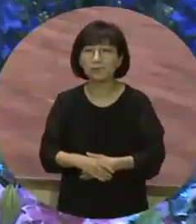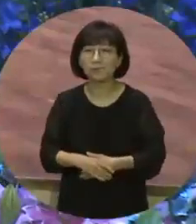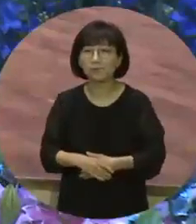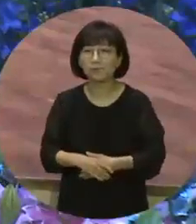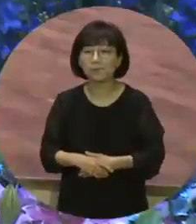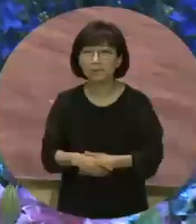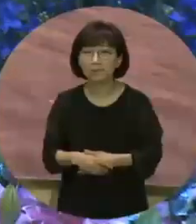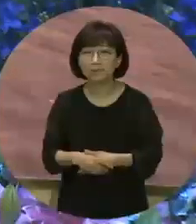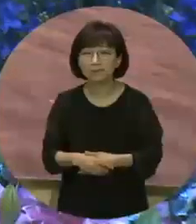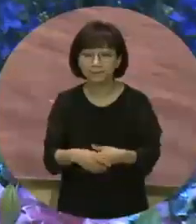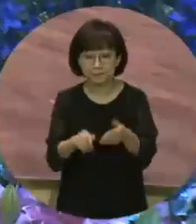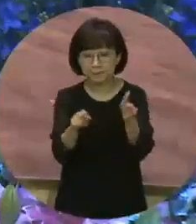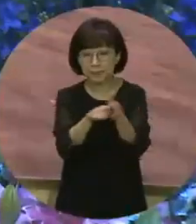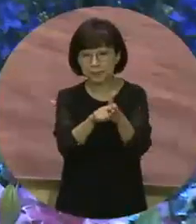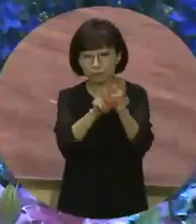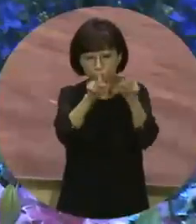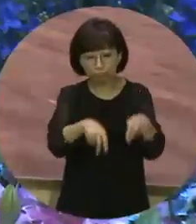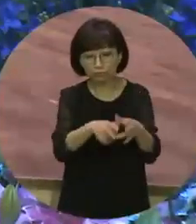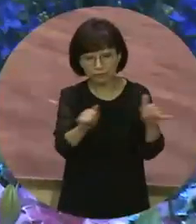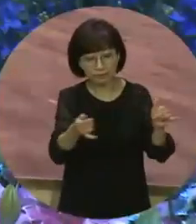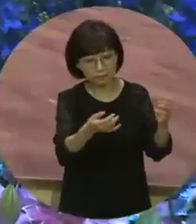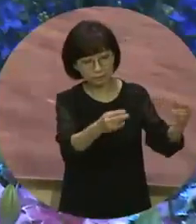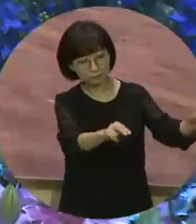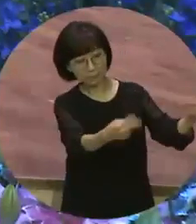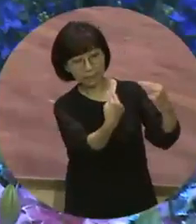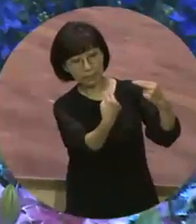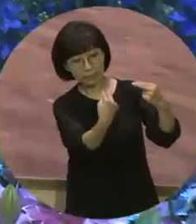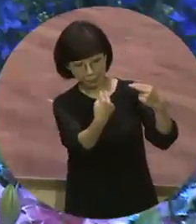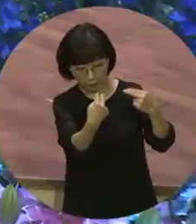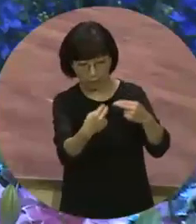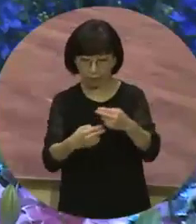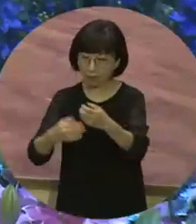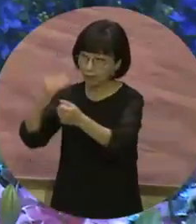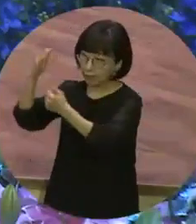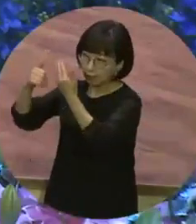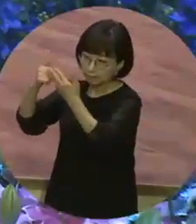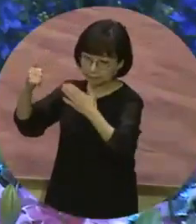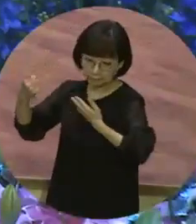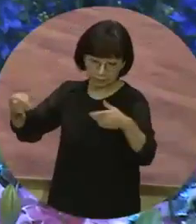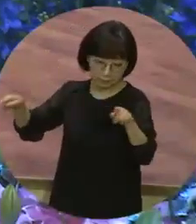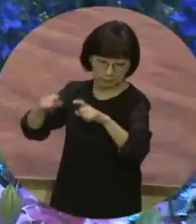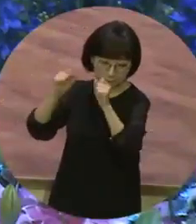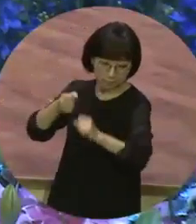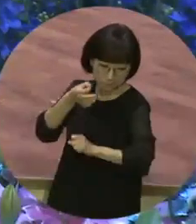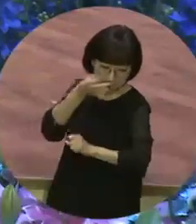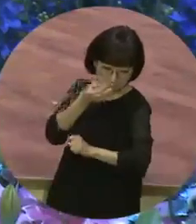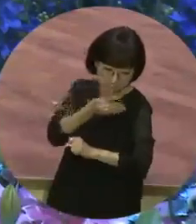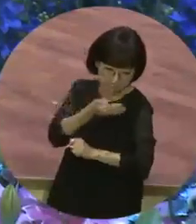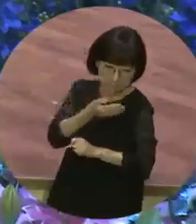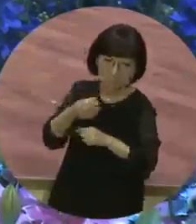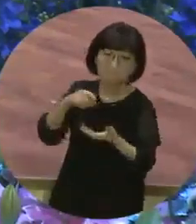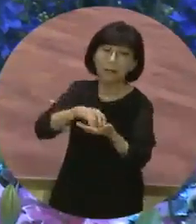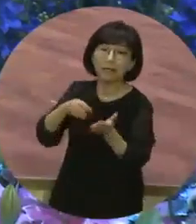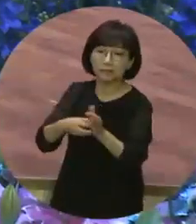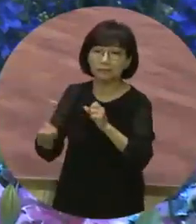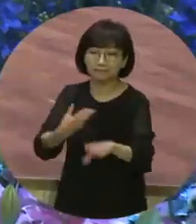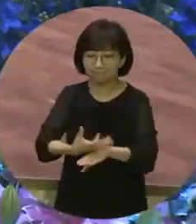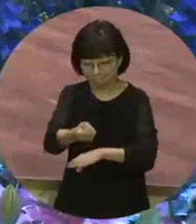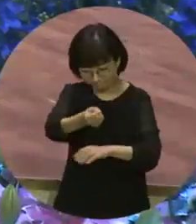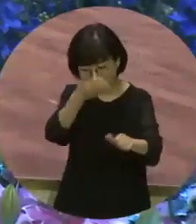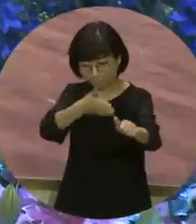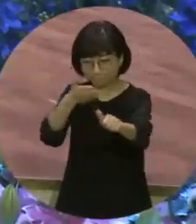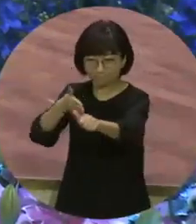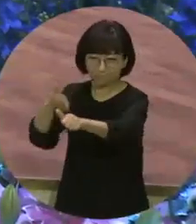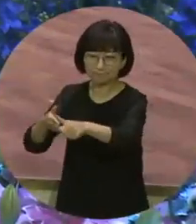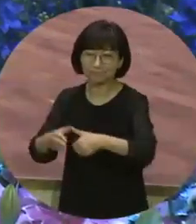불신자들이 볼 때 여러분과 함께 계시는 하나님을 정말 볼 수 있도록 여러분 응답받으시기 바랍니다.